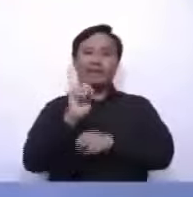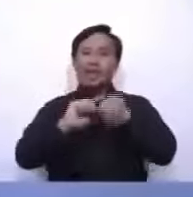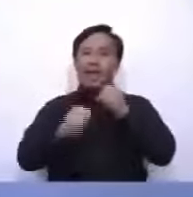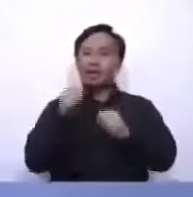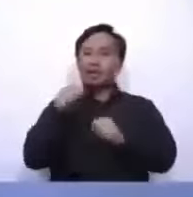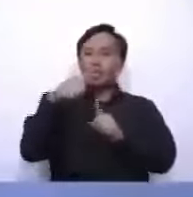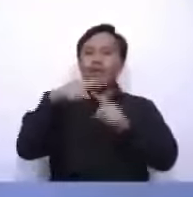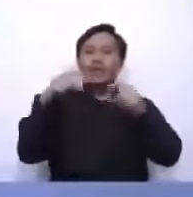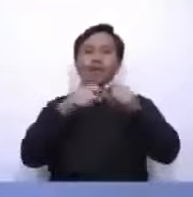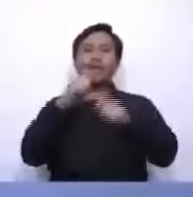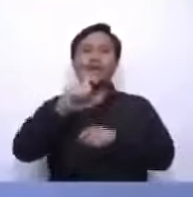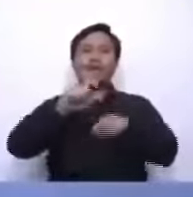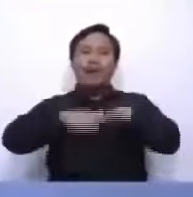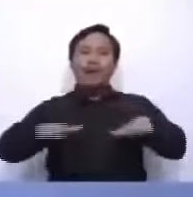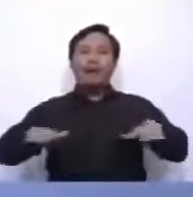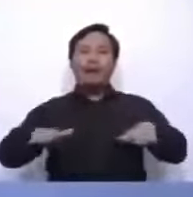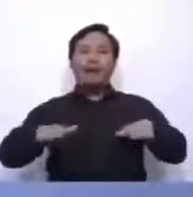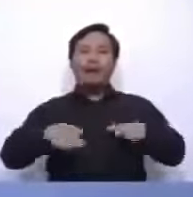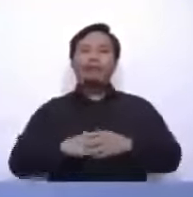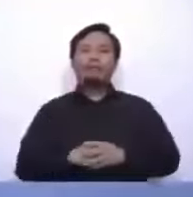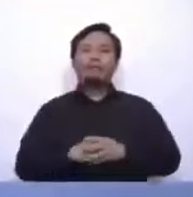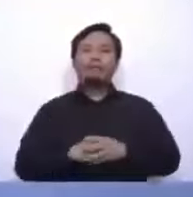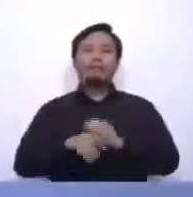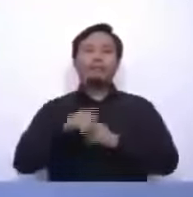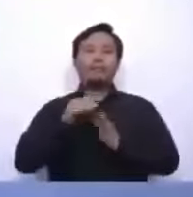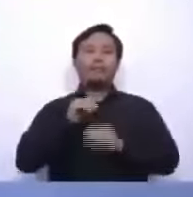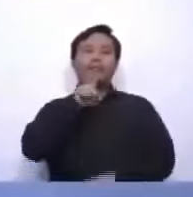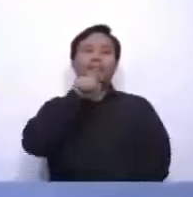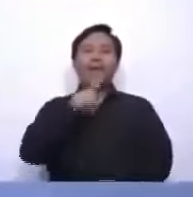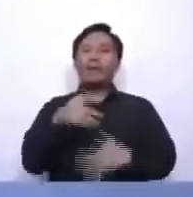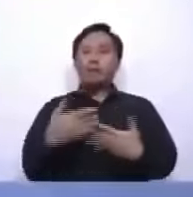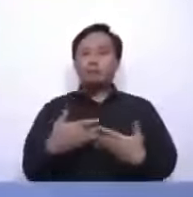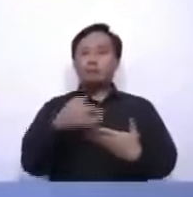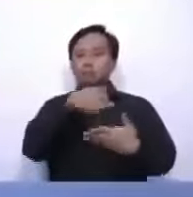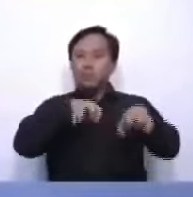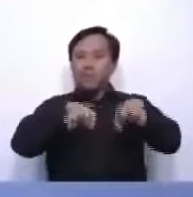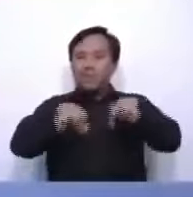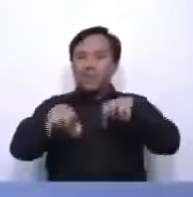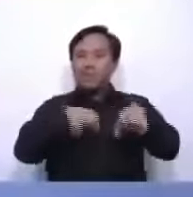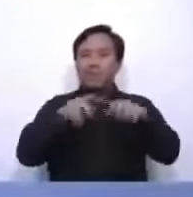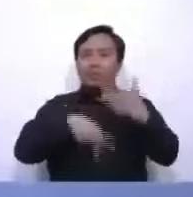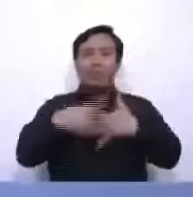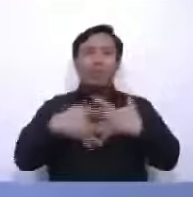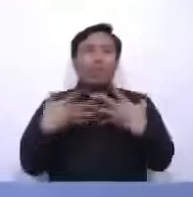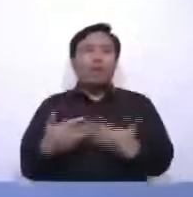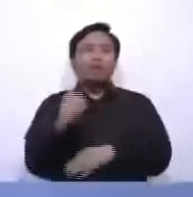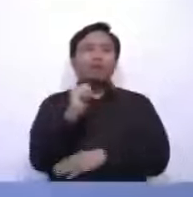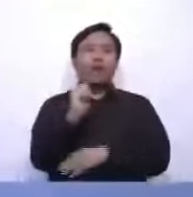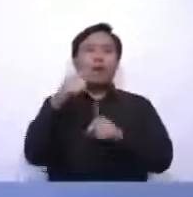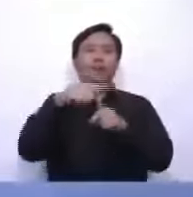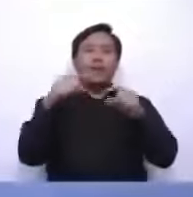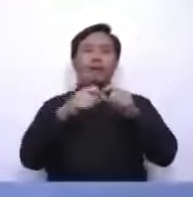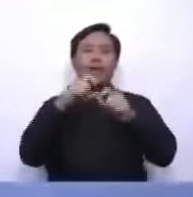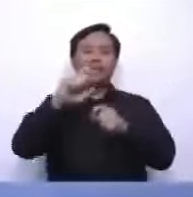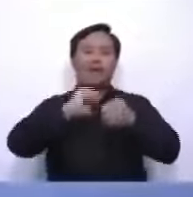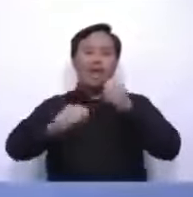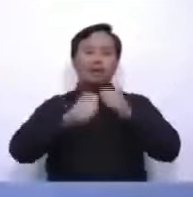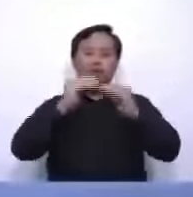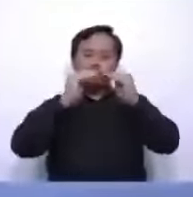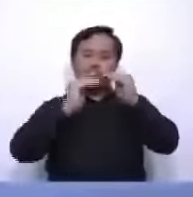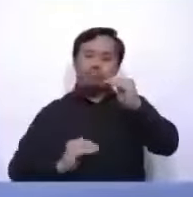TBC pada anak. Pertanyaannya, apa strategi dan program Anda untuk mengurangi jumlah